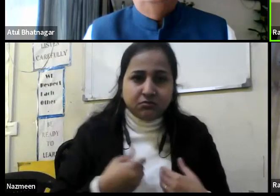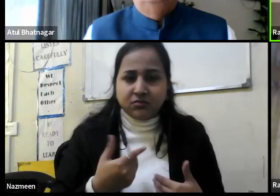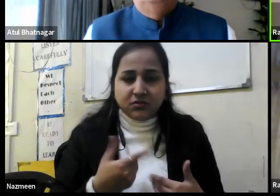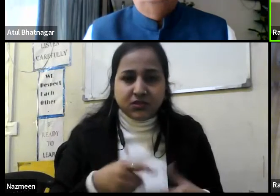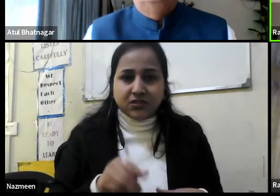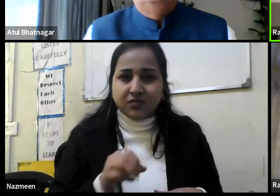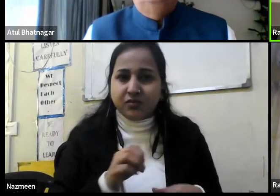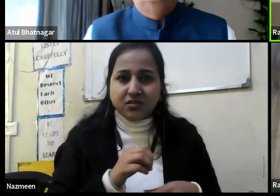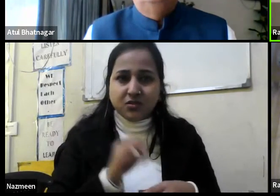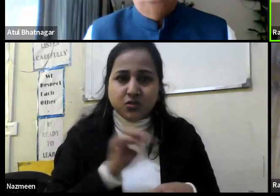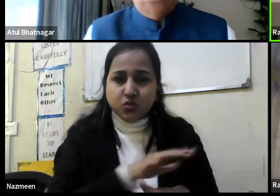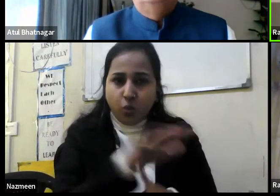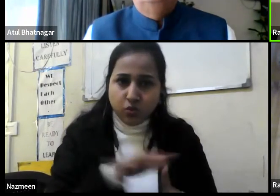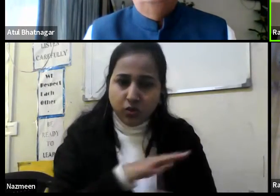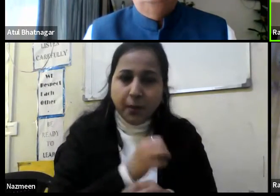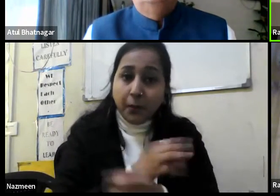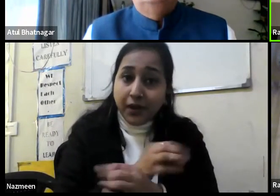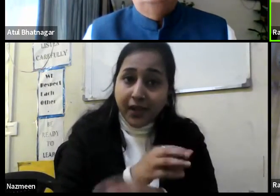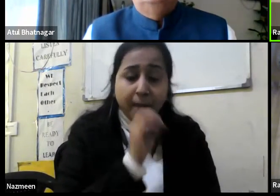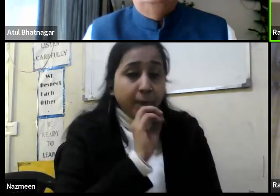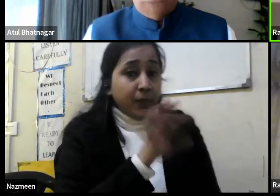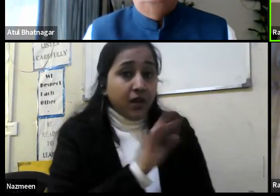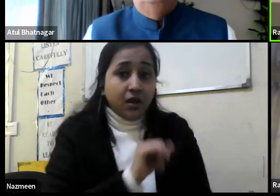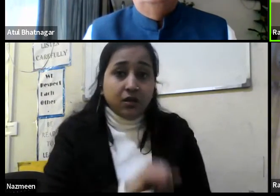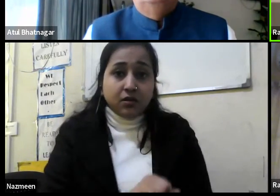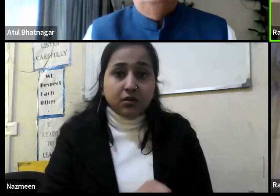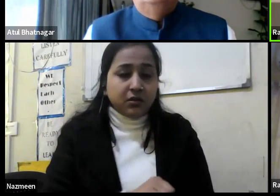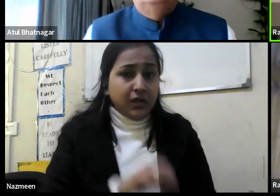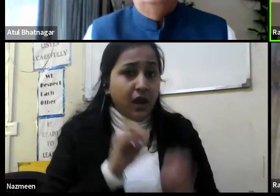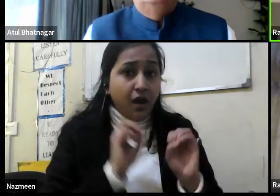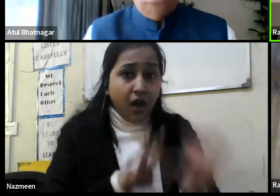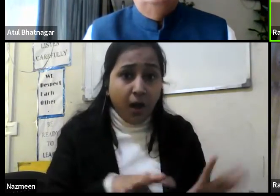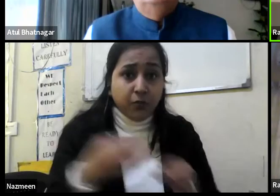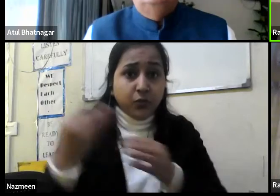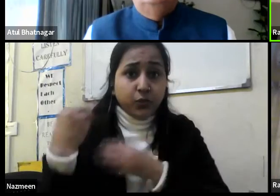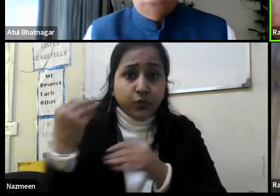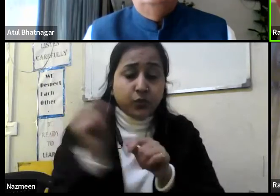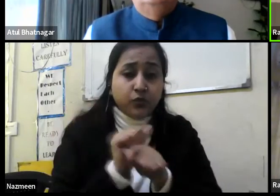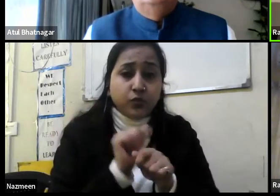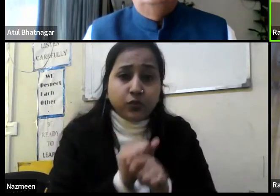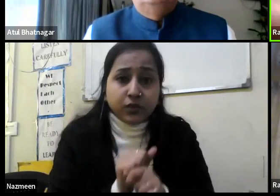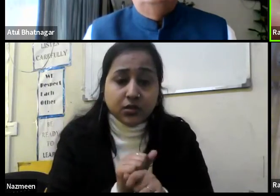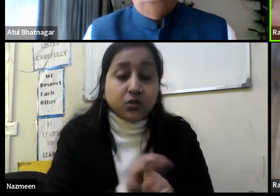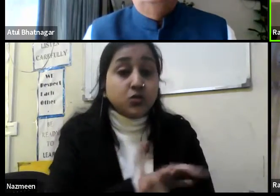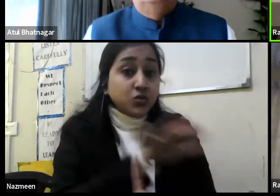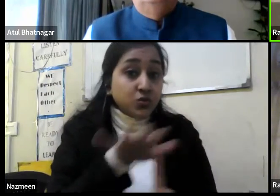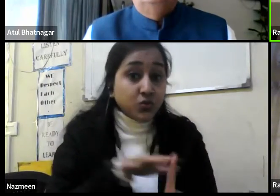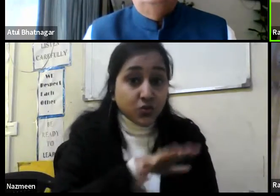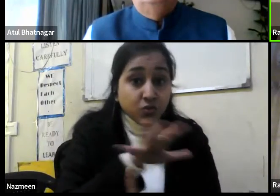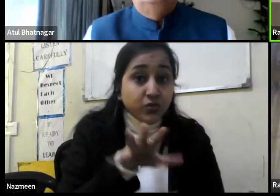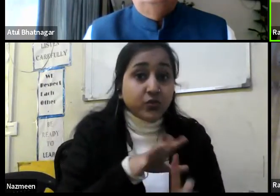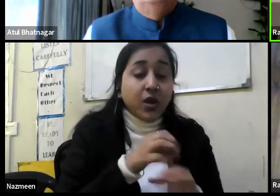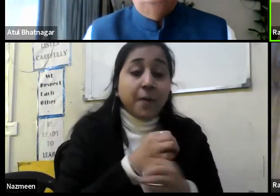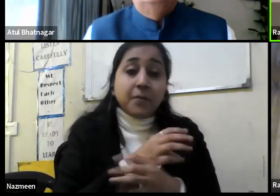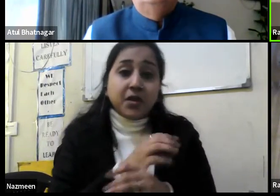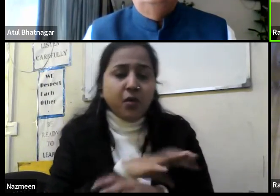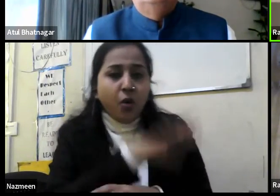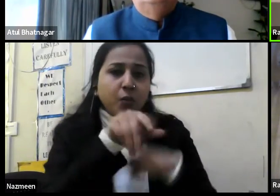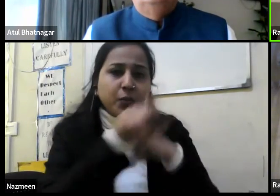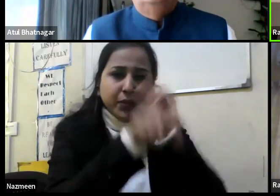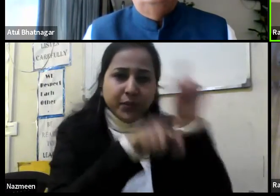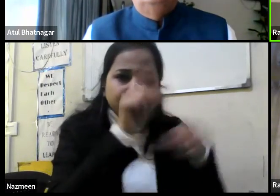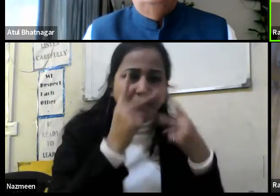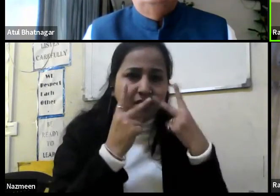सोशल मीडिया। आज के दिन में सोशल मीडिया प्लेज अ वेरी इंपॉर्टेंट रोल। ये जो हम प्रोग्राम कर रहे हैं सोशल मीडिया में हर जगह जा रहा है, लोग देख रहे हैं